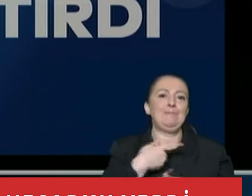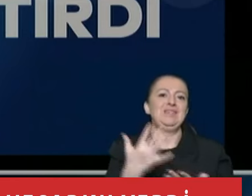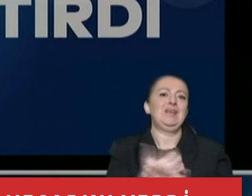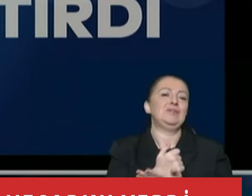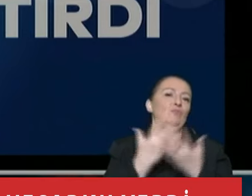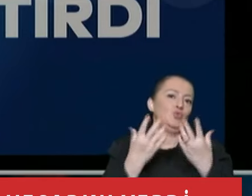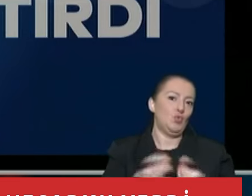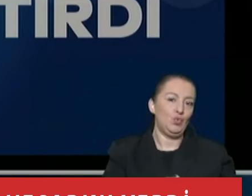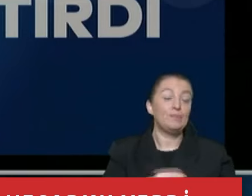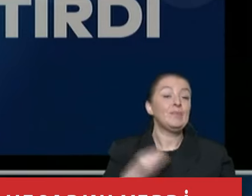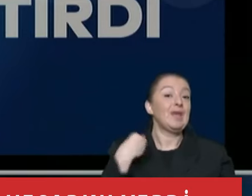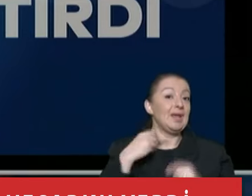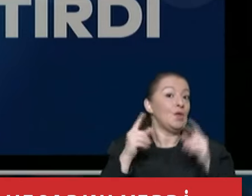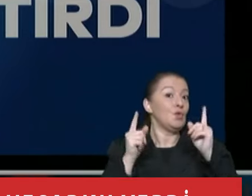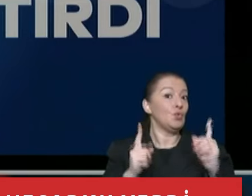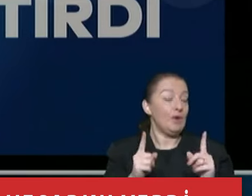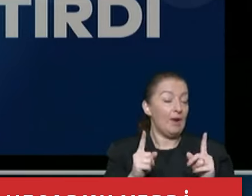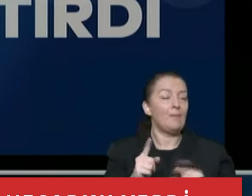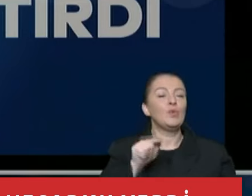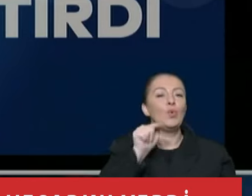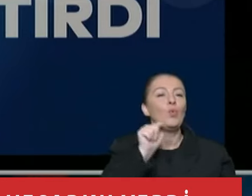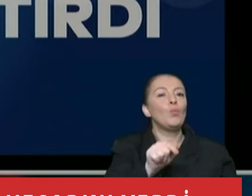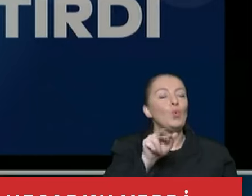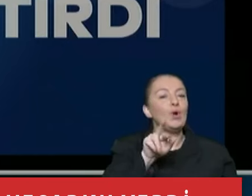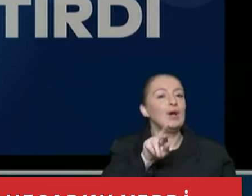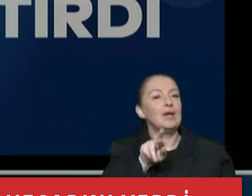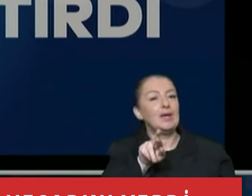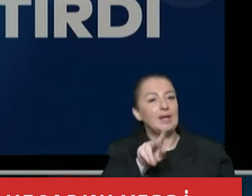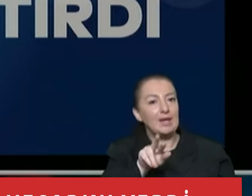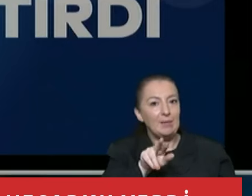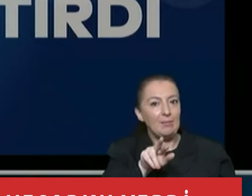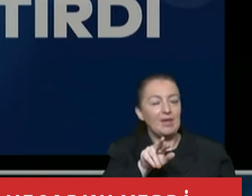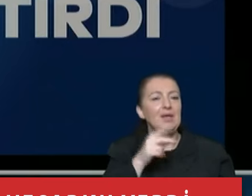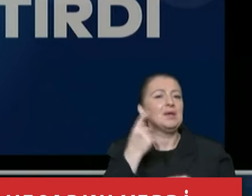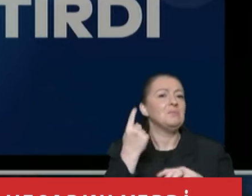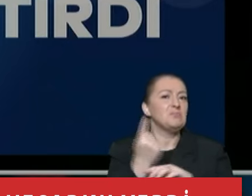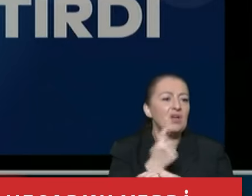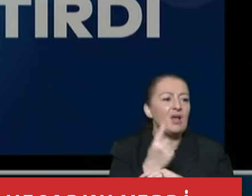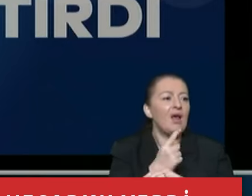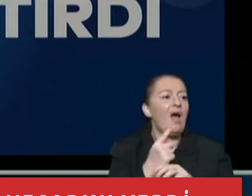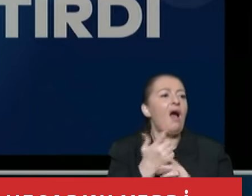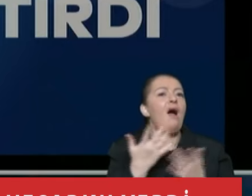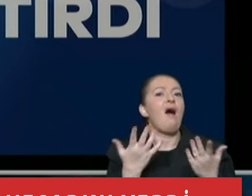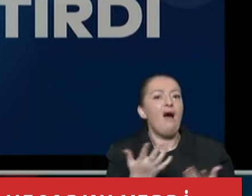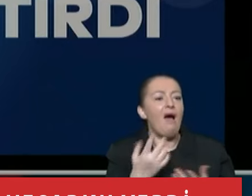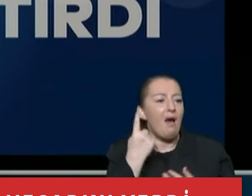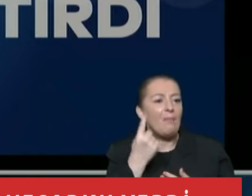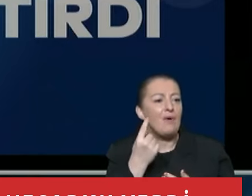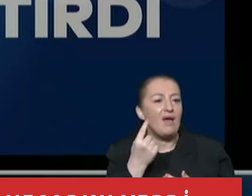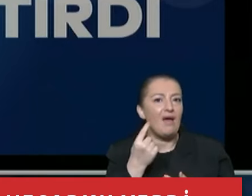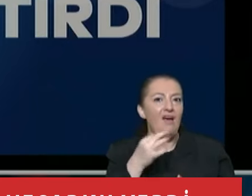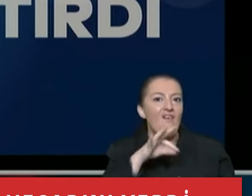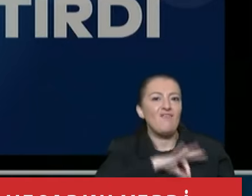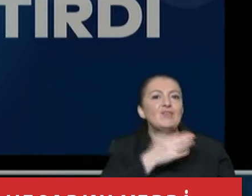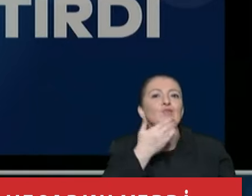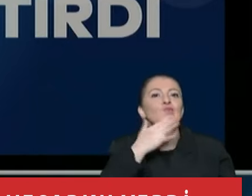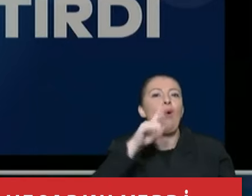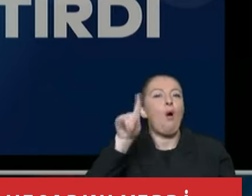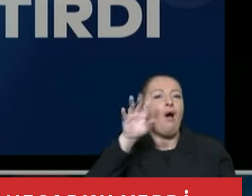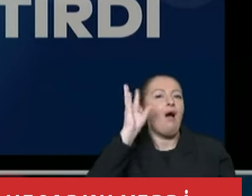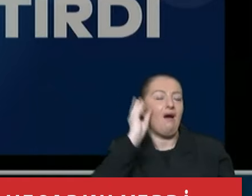dönemde bu tür tavır ve davranışların işe yaramadığını ve buna dönük hamlelerin